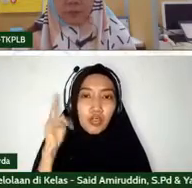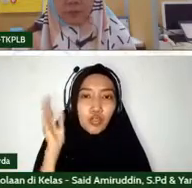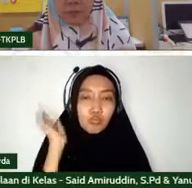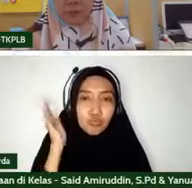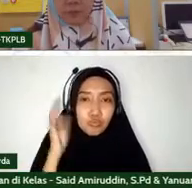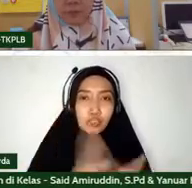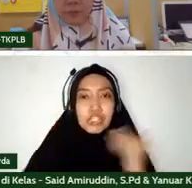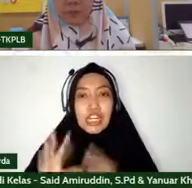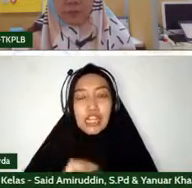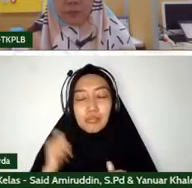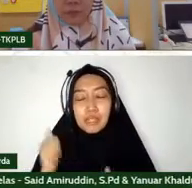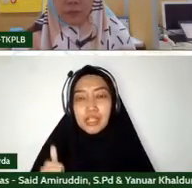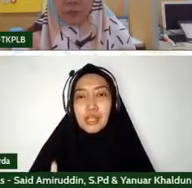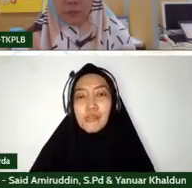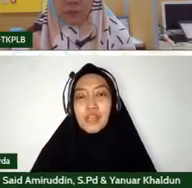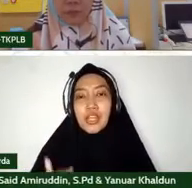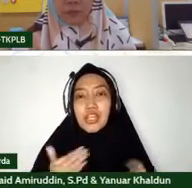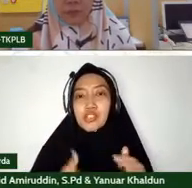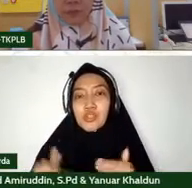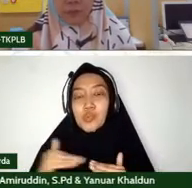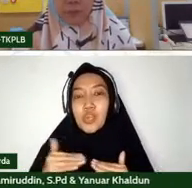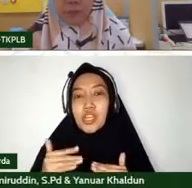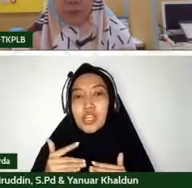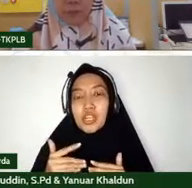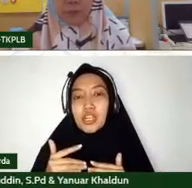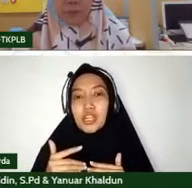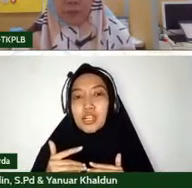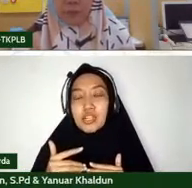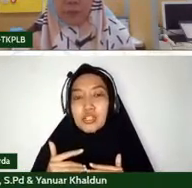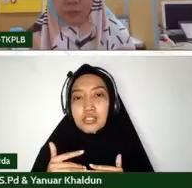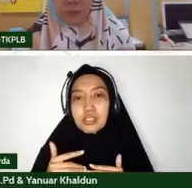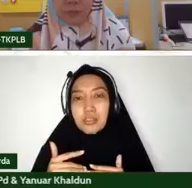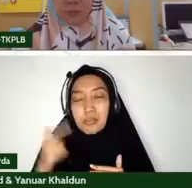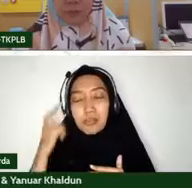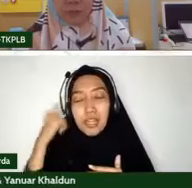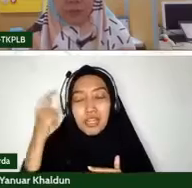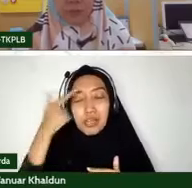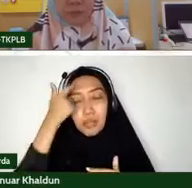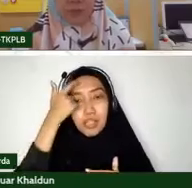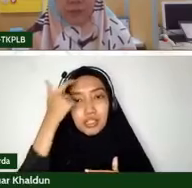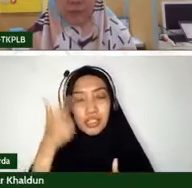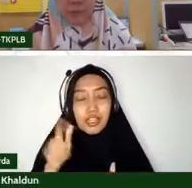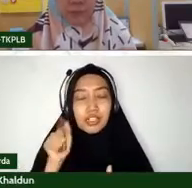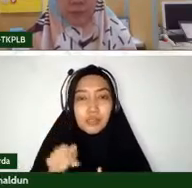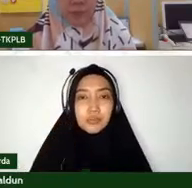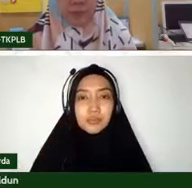itu, disesuaikan dengan mata pelajaran yang ada seperti itu.